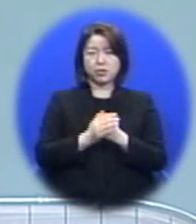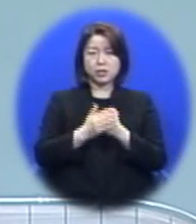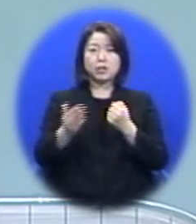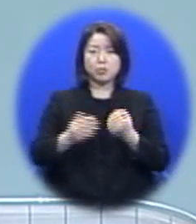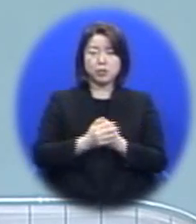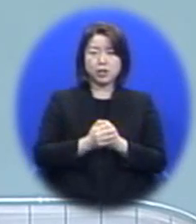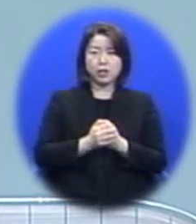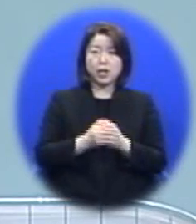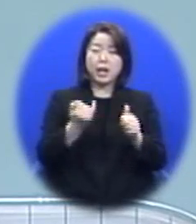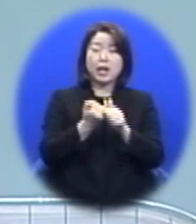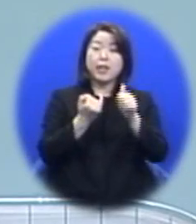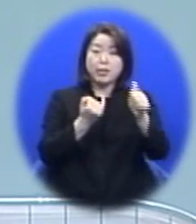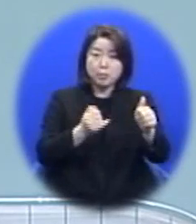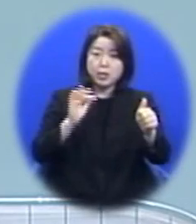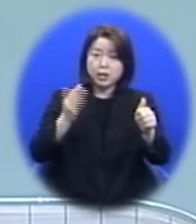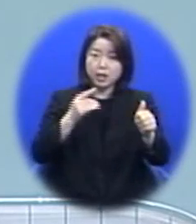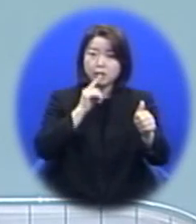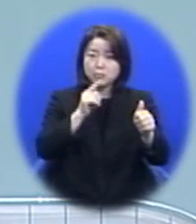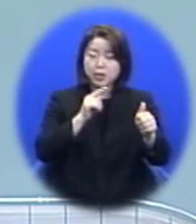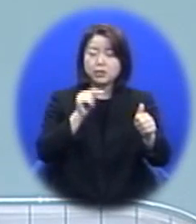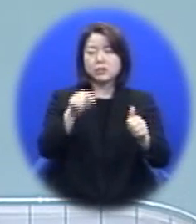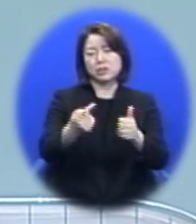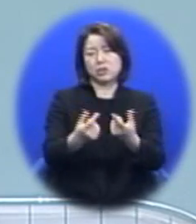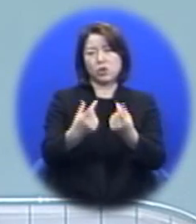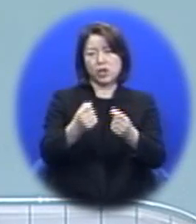남편이 되겠다는 말은 그렇게 하겠다는 뜻입니다.